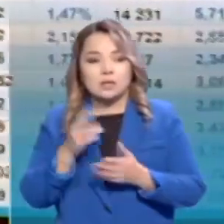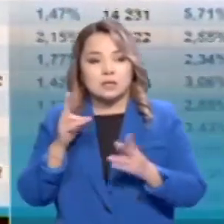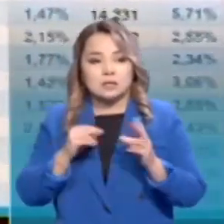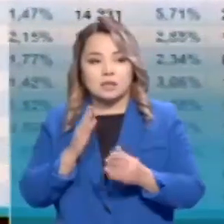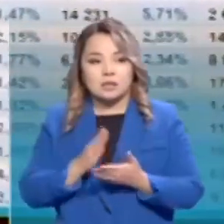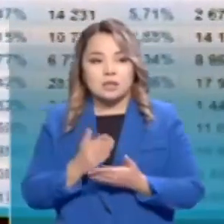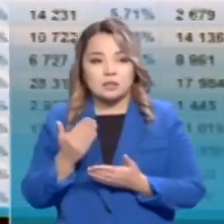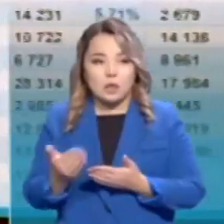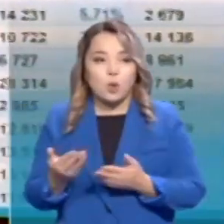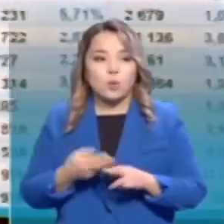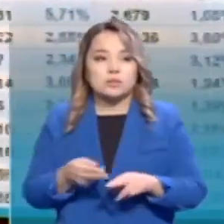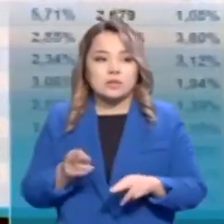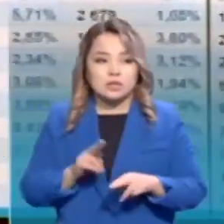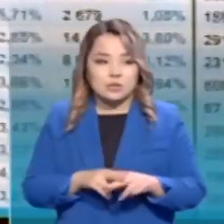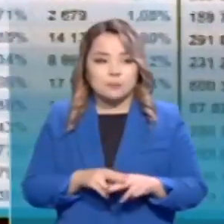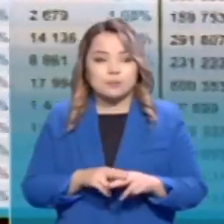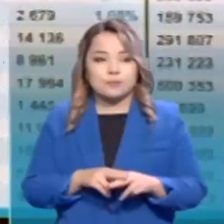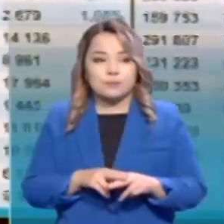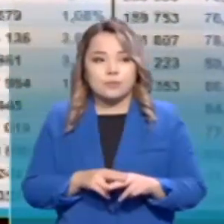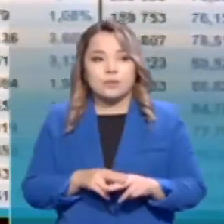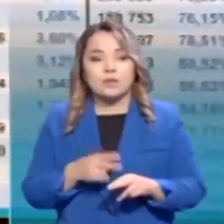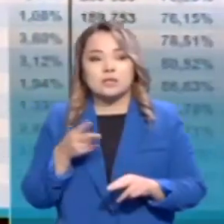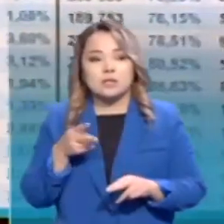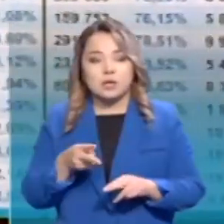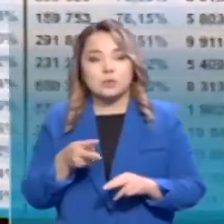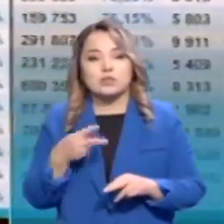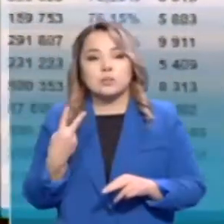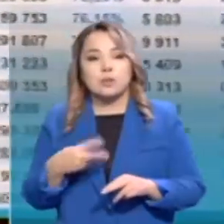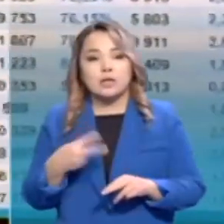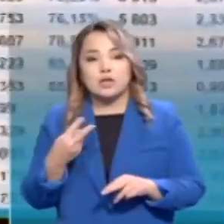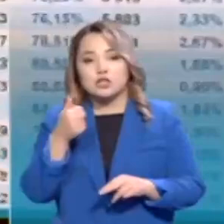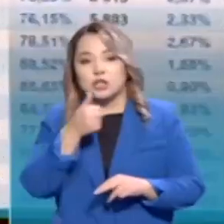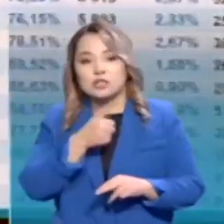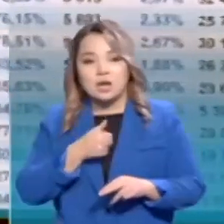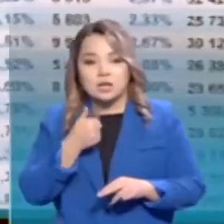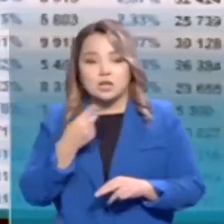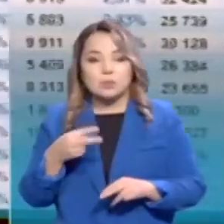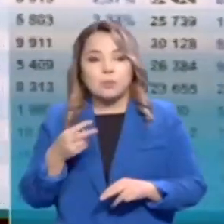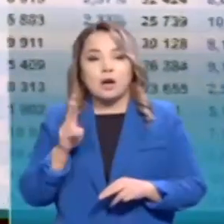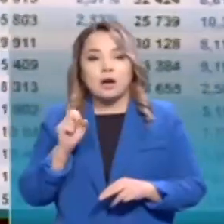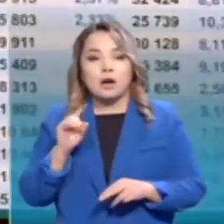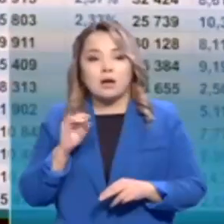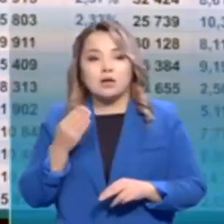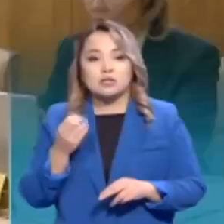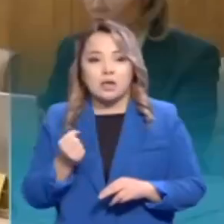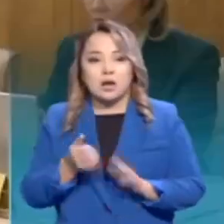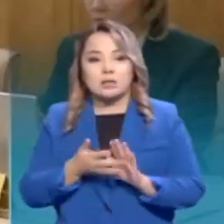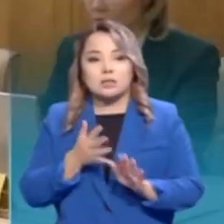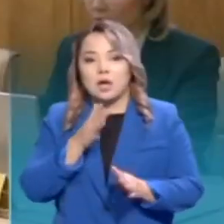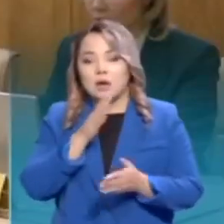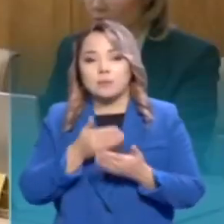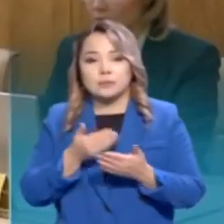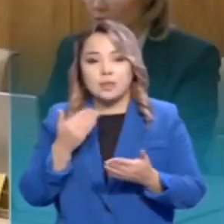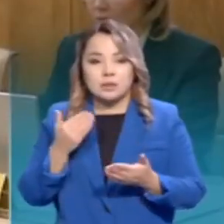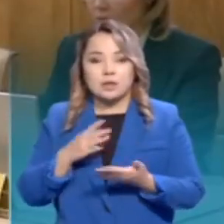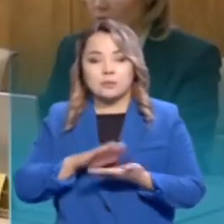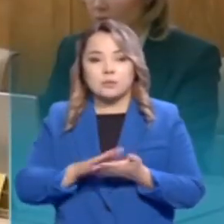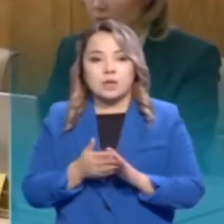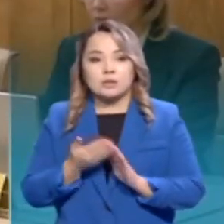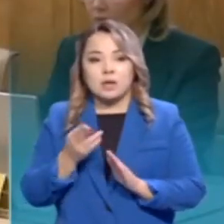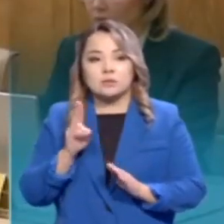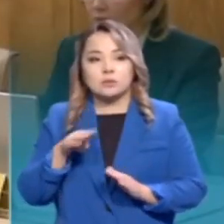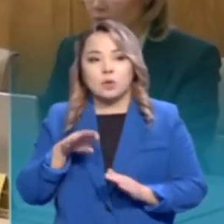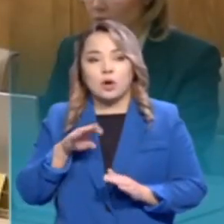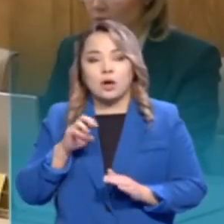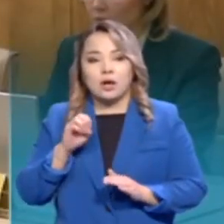саналады. Осылайша 2022 жылғы 20 қарашадағы кезектен тыс сайлауда